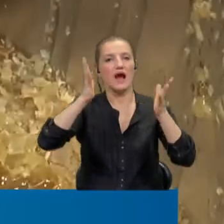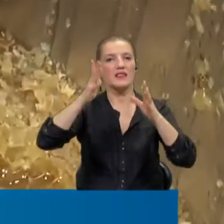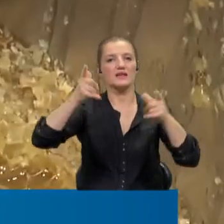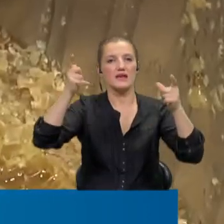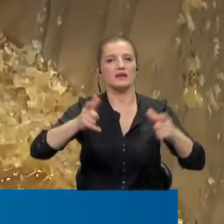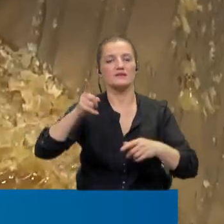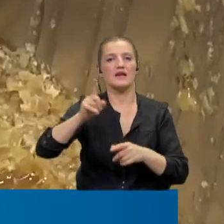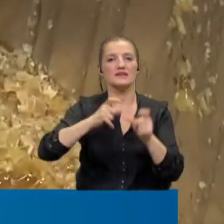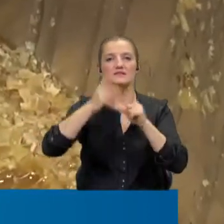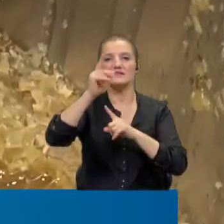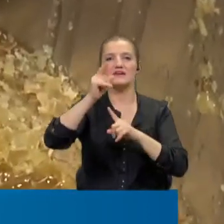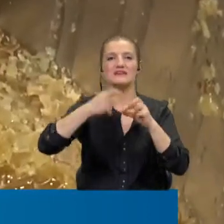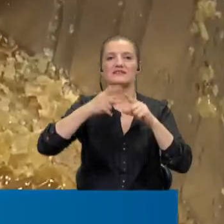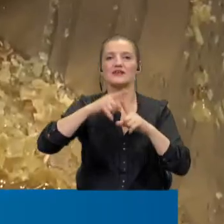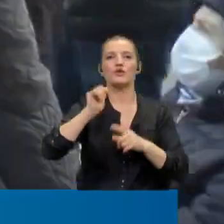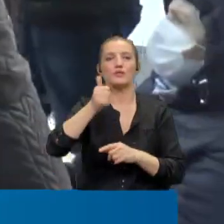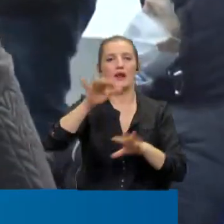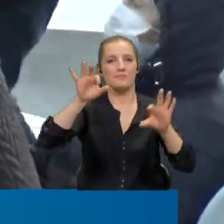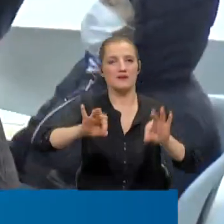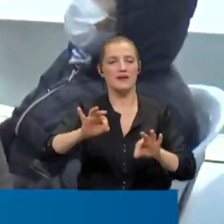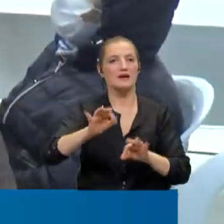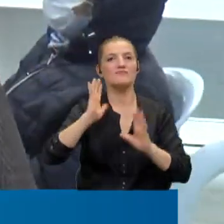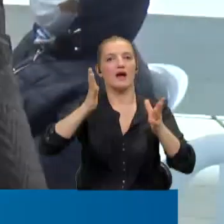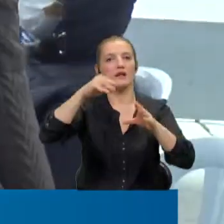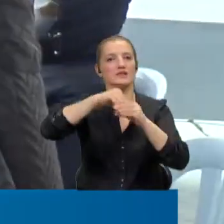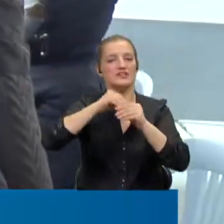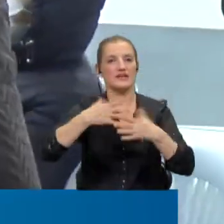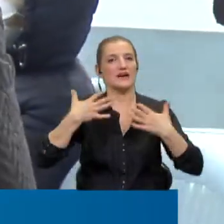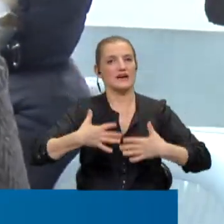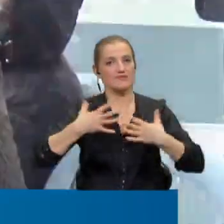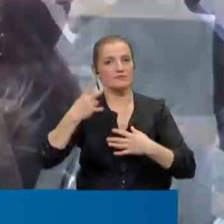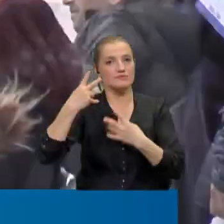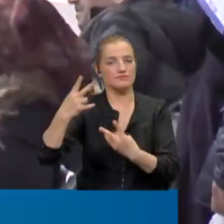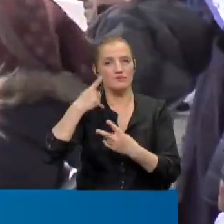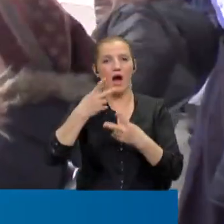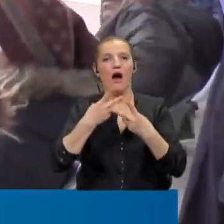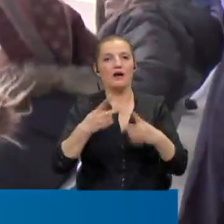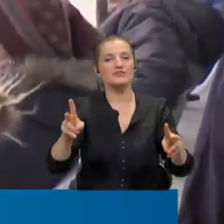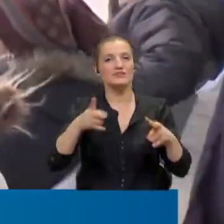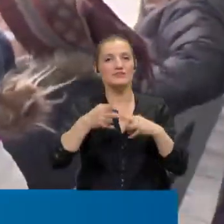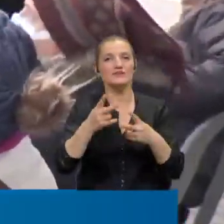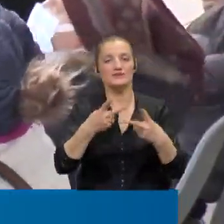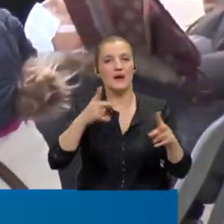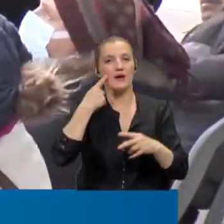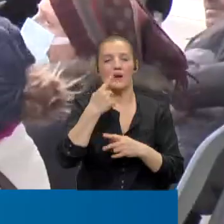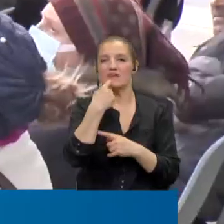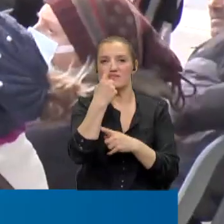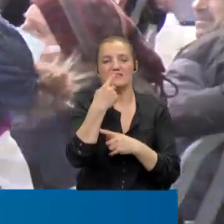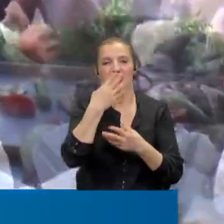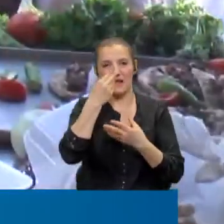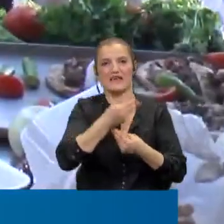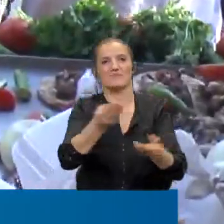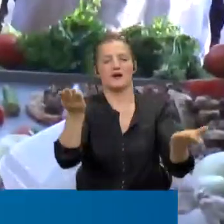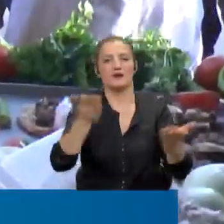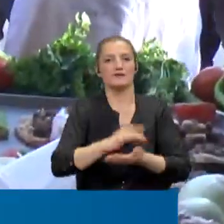Siirt tanıtım günleri başladı etkinlikte yöresel kıyafetler giyen gençler açılışı özel olarak vatandaşlara Siirt fıstığı